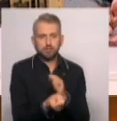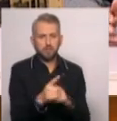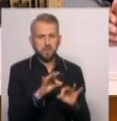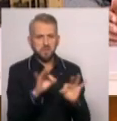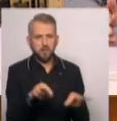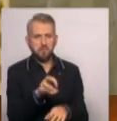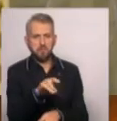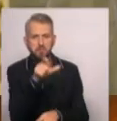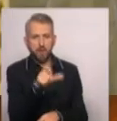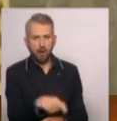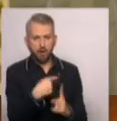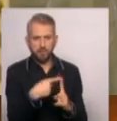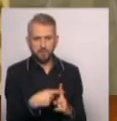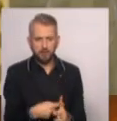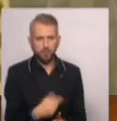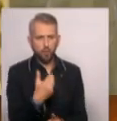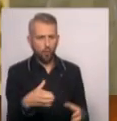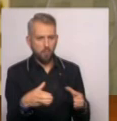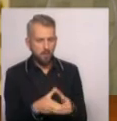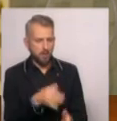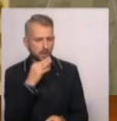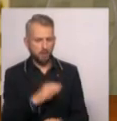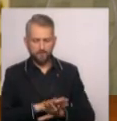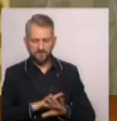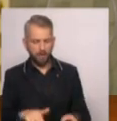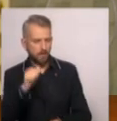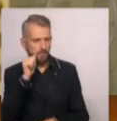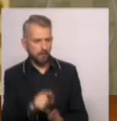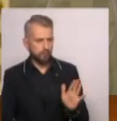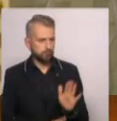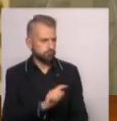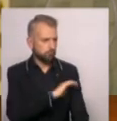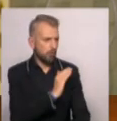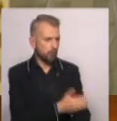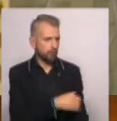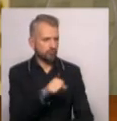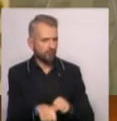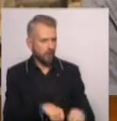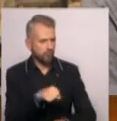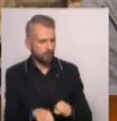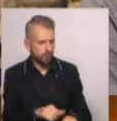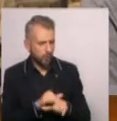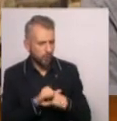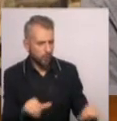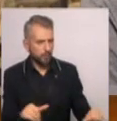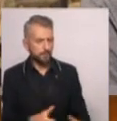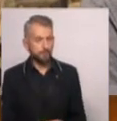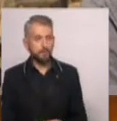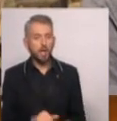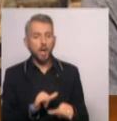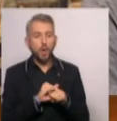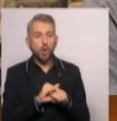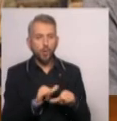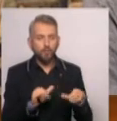Амстердаму і його команда, яка сказала, ну все, з завтрашнього дня ми створюємо потужну велоінфраструктуру. Розвиток